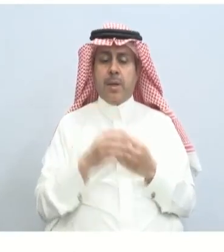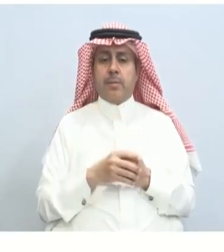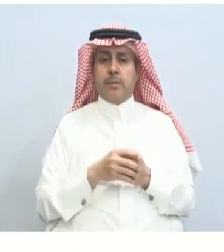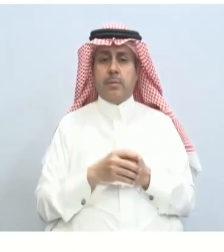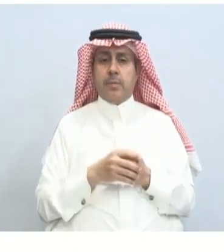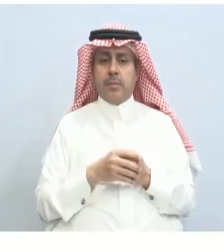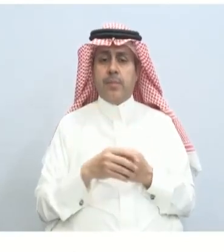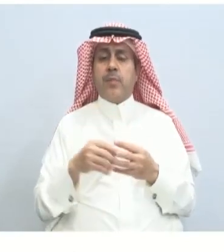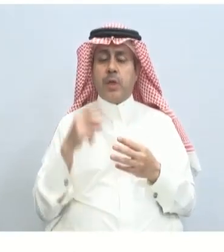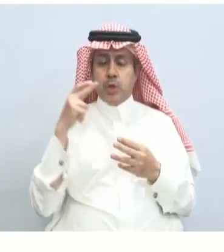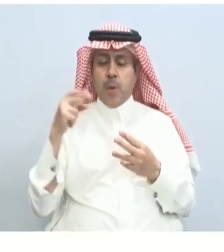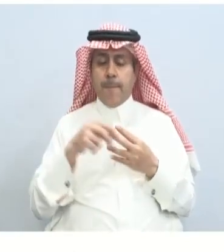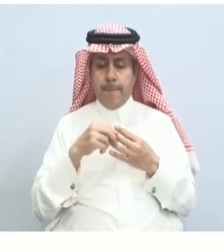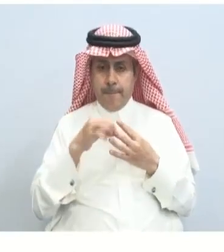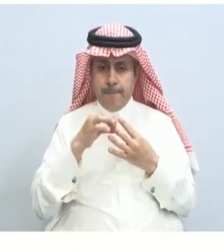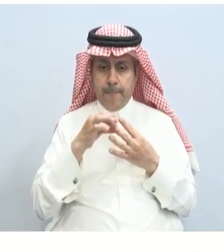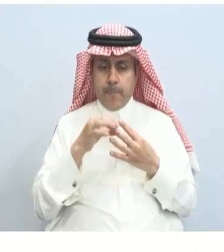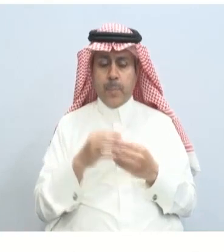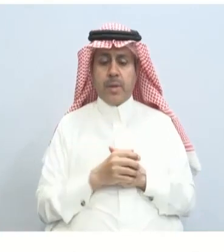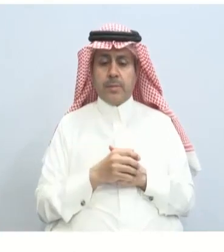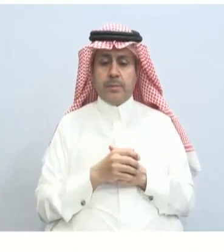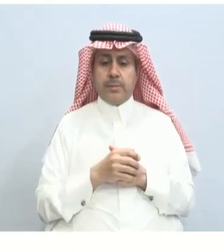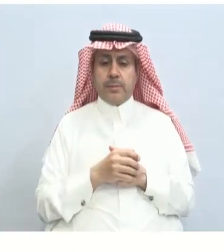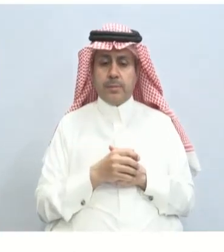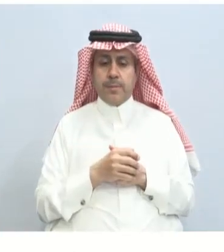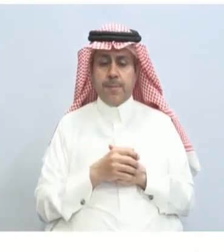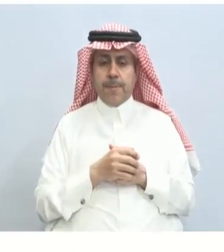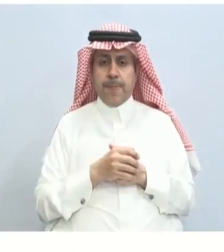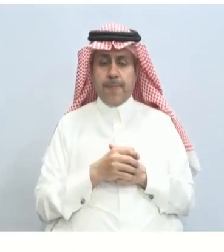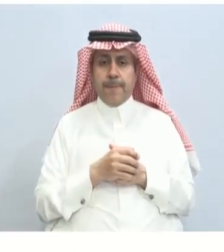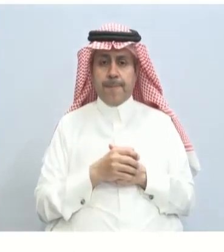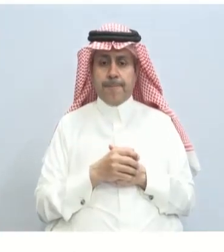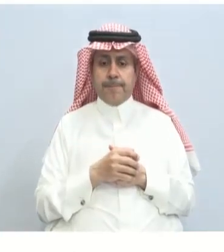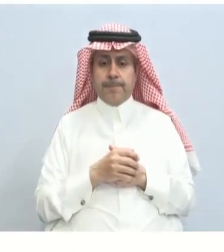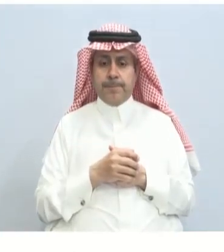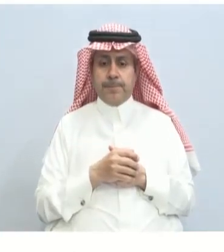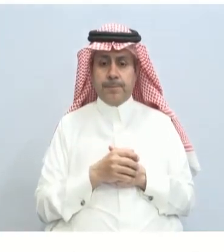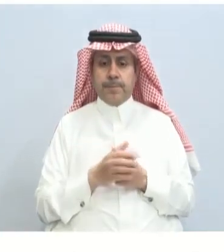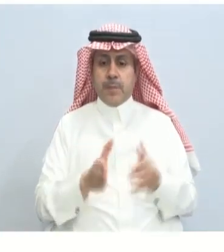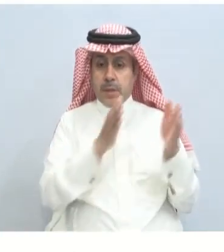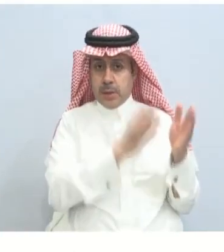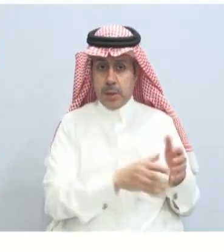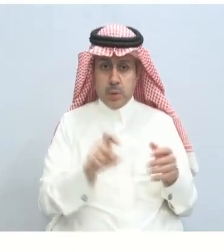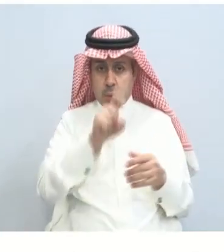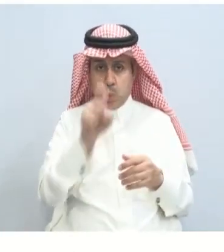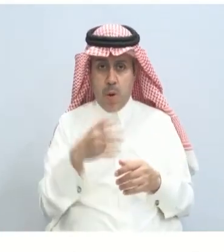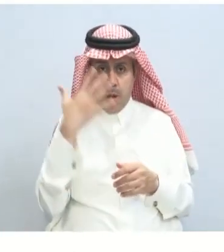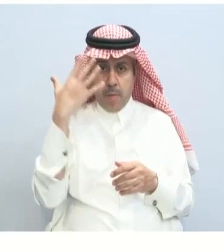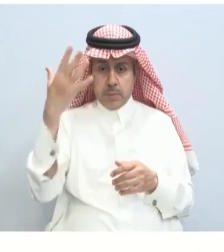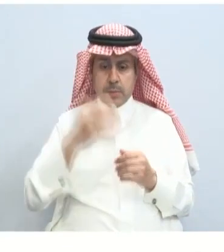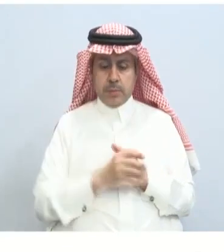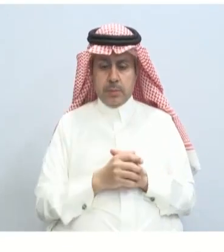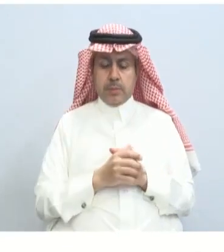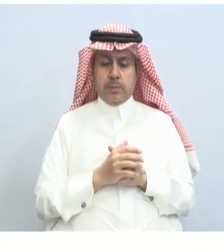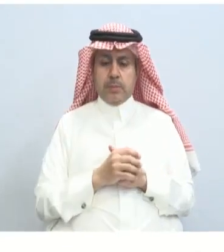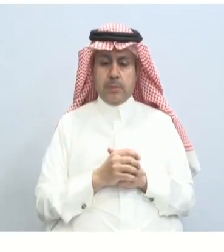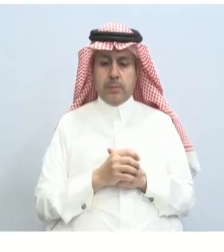علينا من التحليل وبالتالي يكون هذا هو الجواب الصحيح طيب ننتقل الحين نشوف السؤال اللي